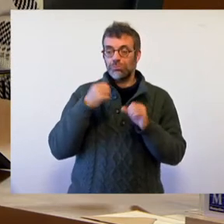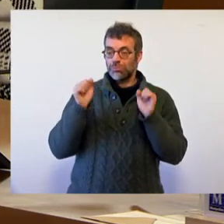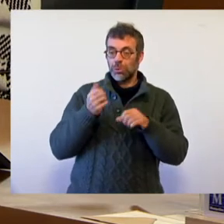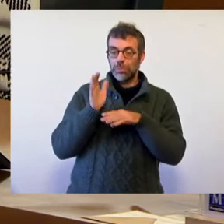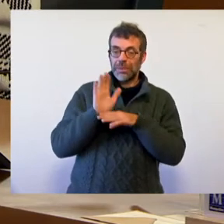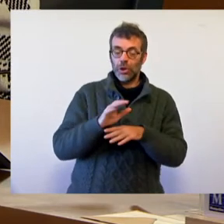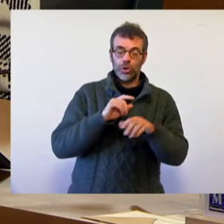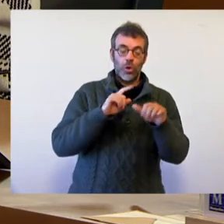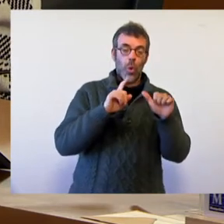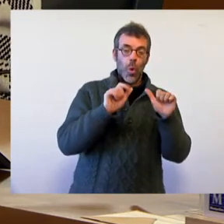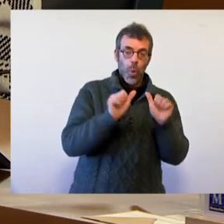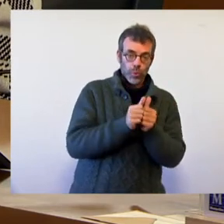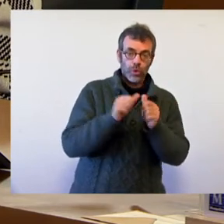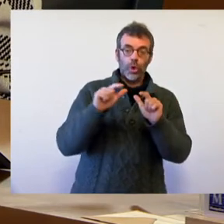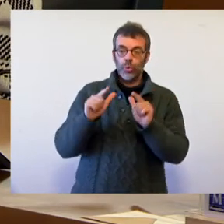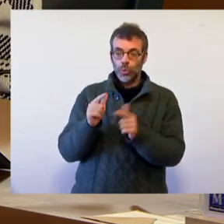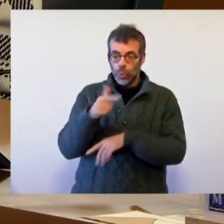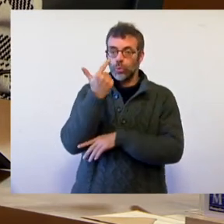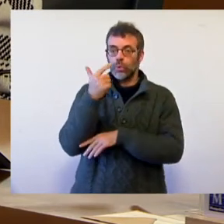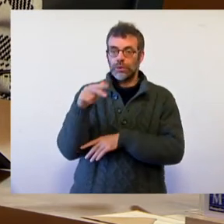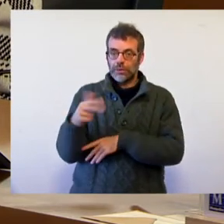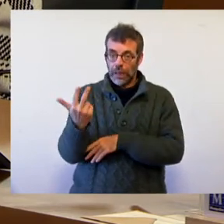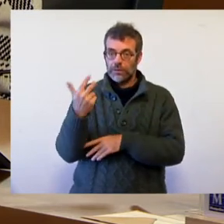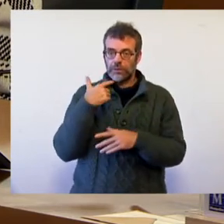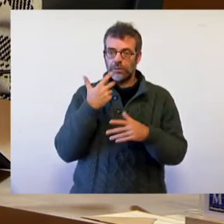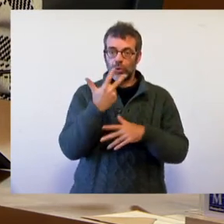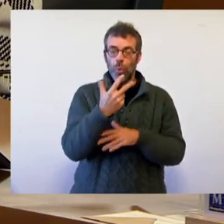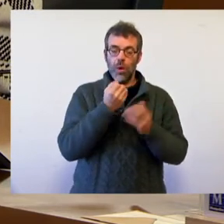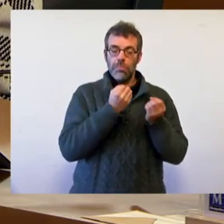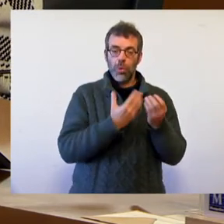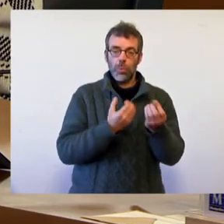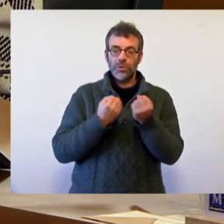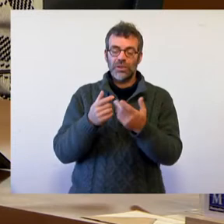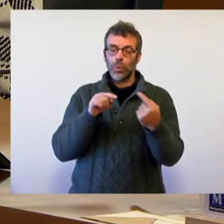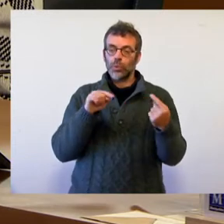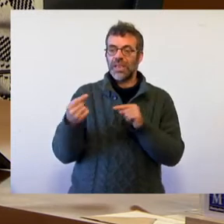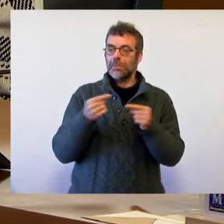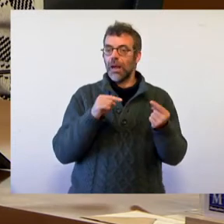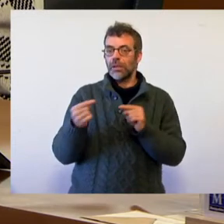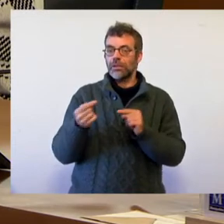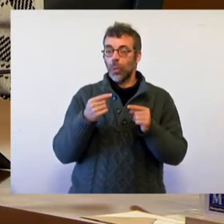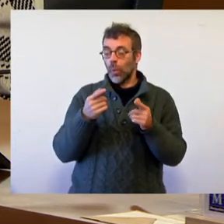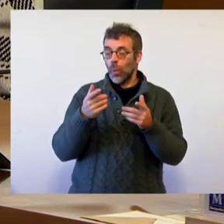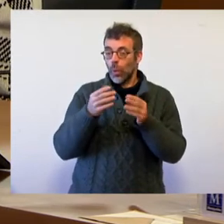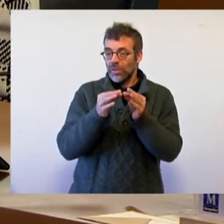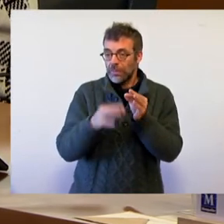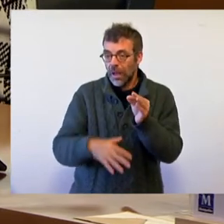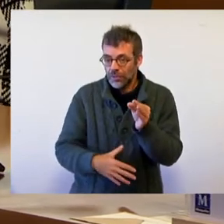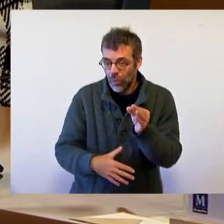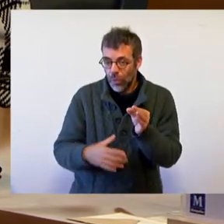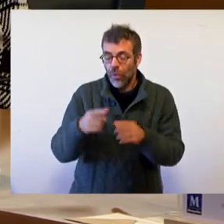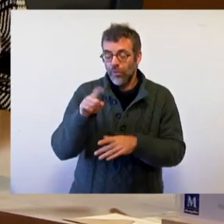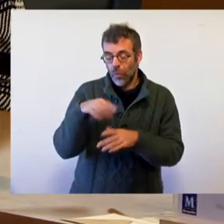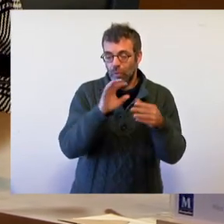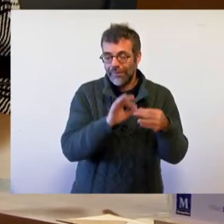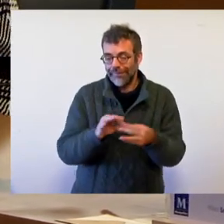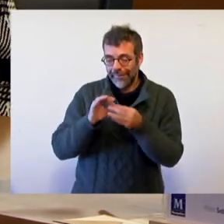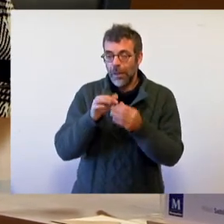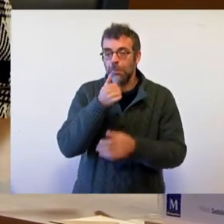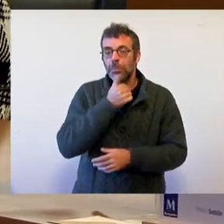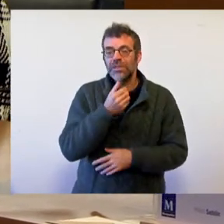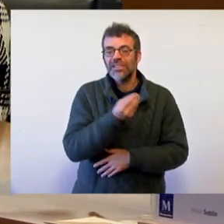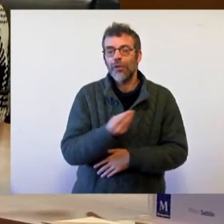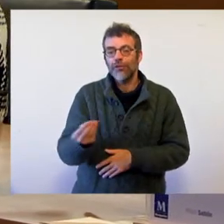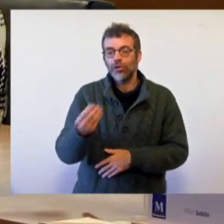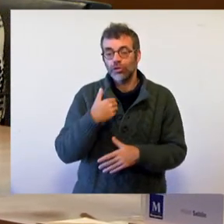13, sont des délibérations qui s'inscrivent dans la politique de la petite enfance. Et si vous le